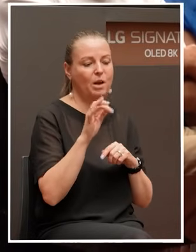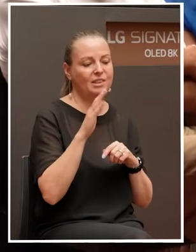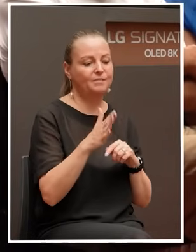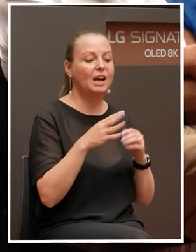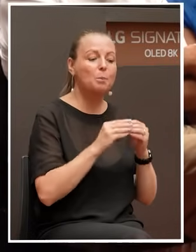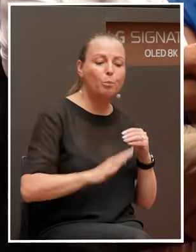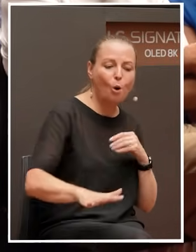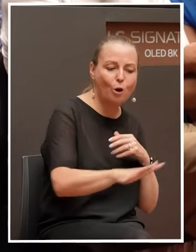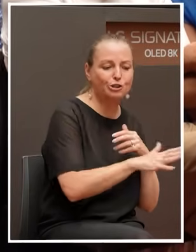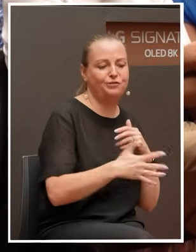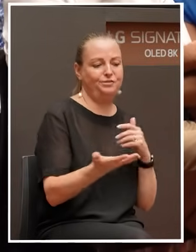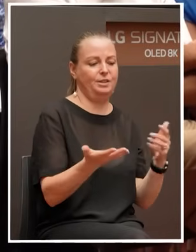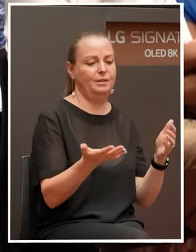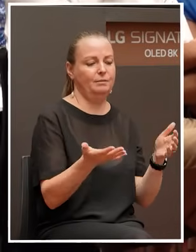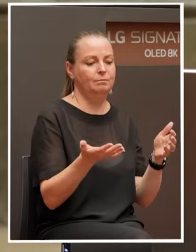почвы,